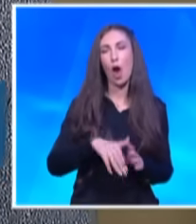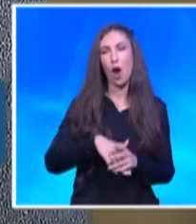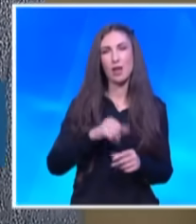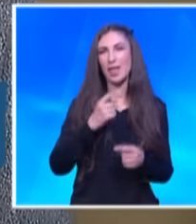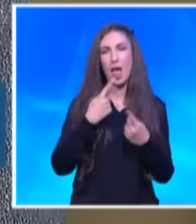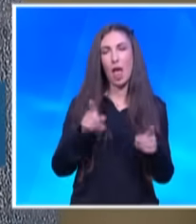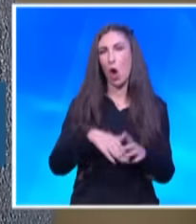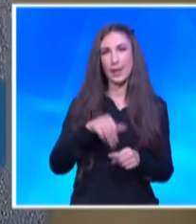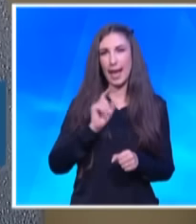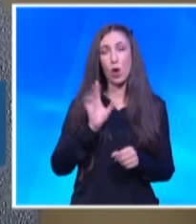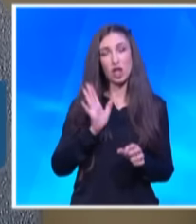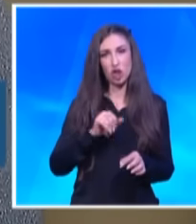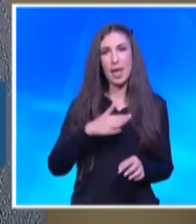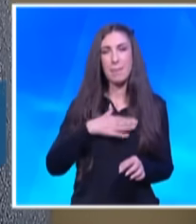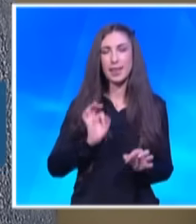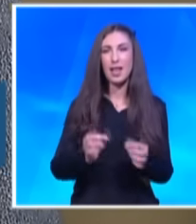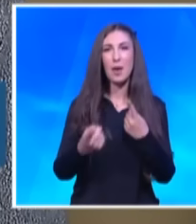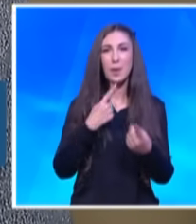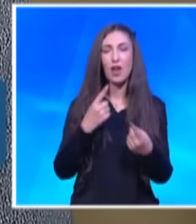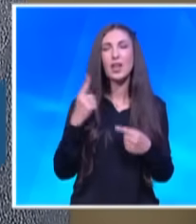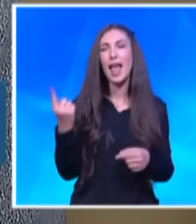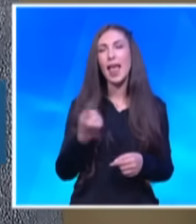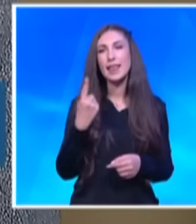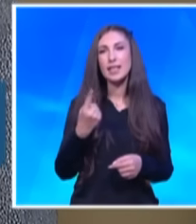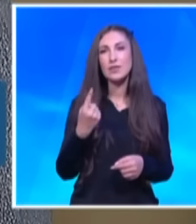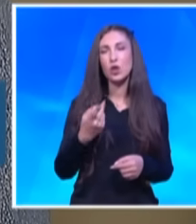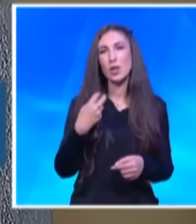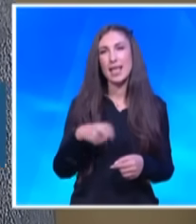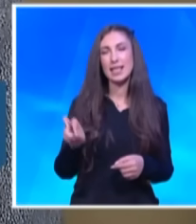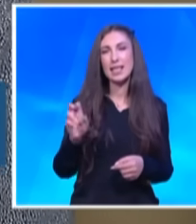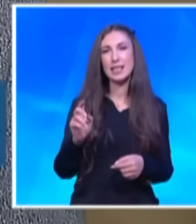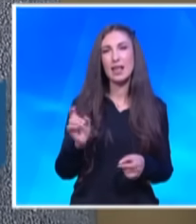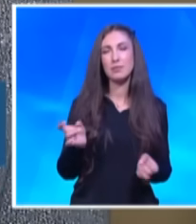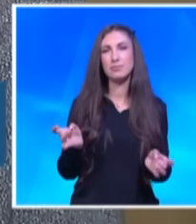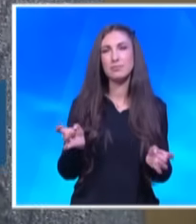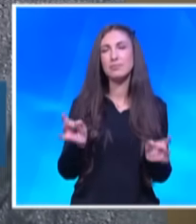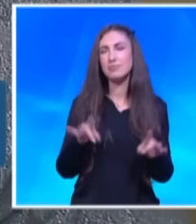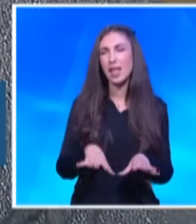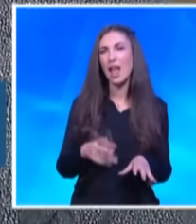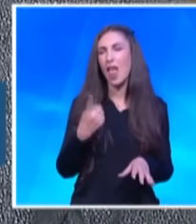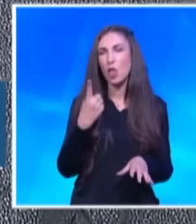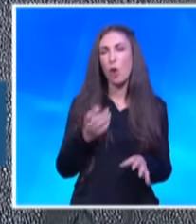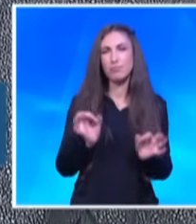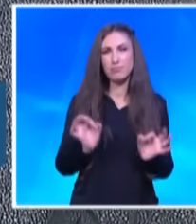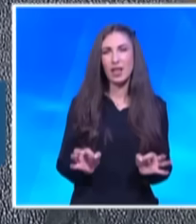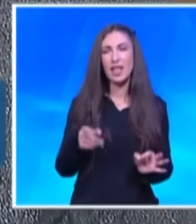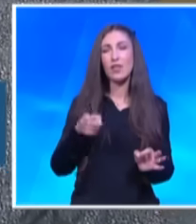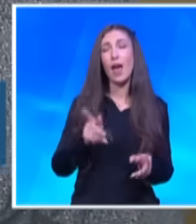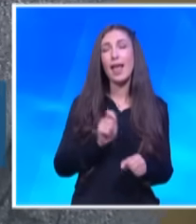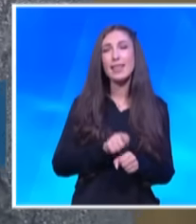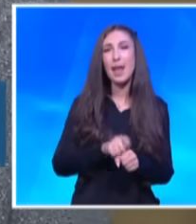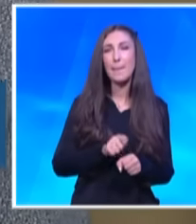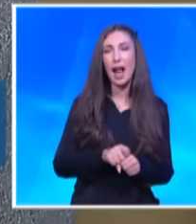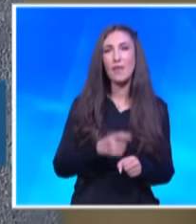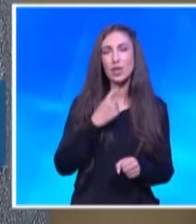че имало такива преговори, но единствено излизат с едно витиевато твърдение, че това е било направено